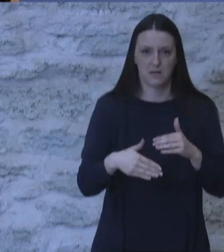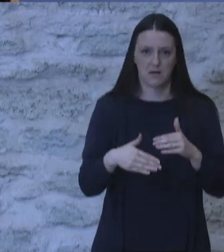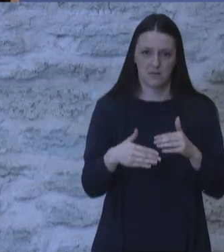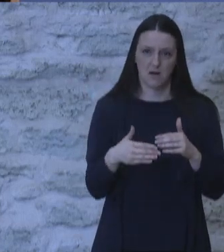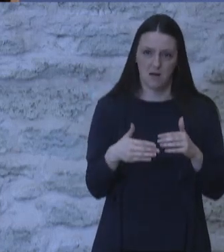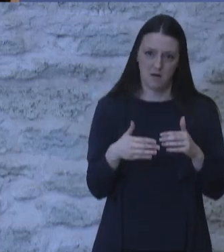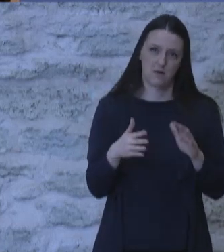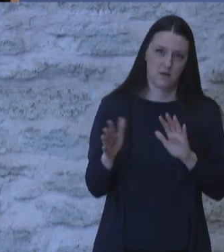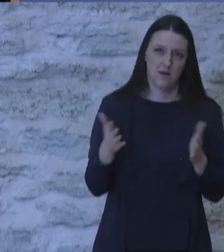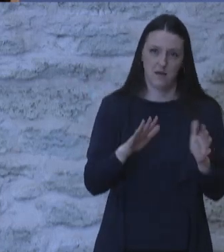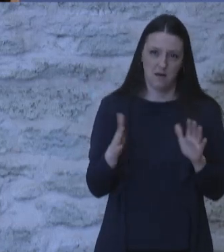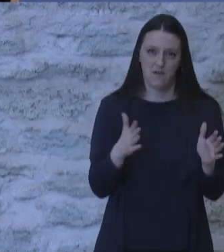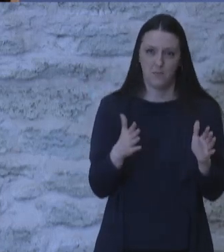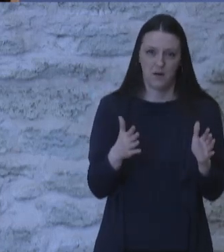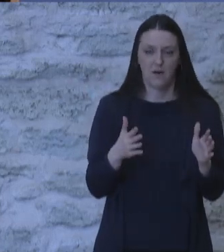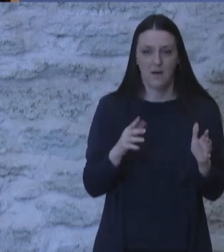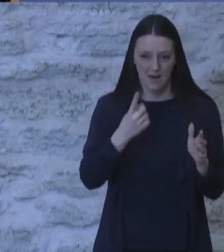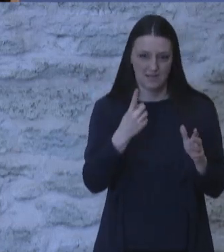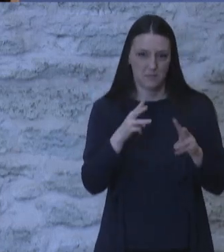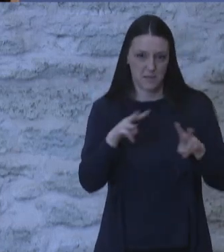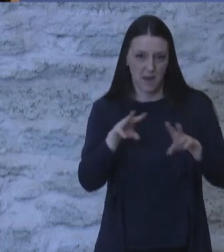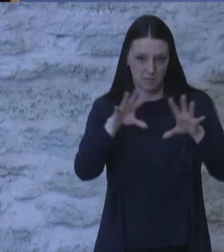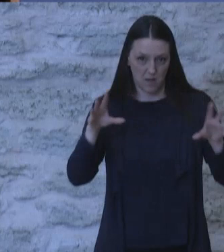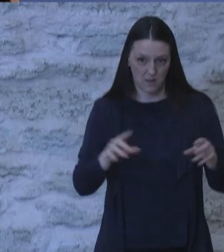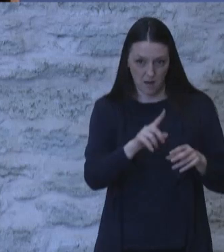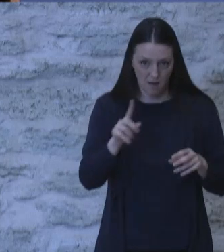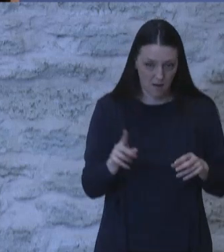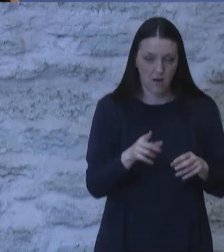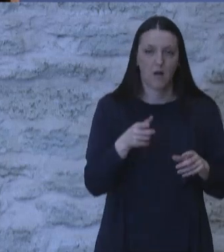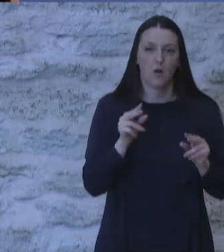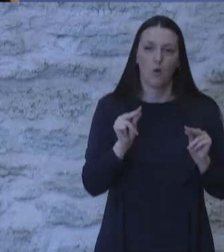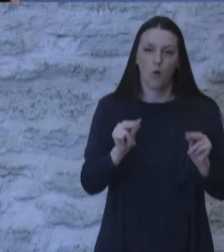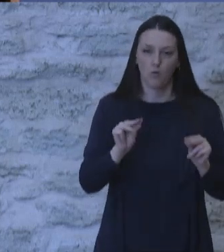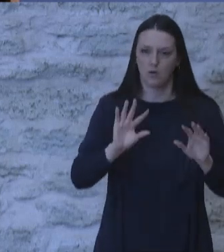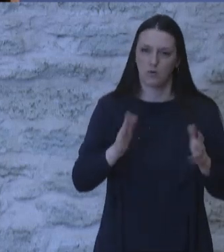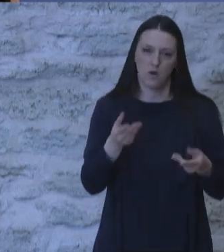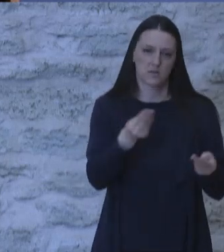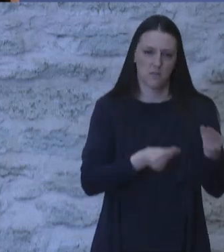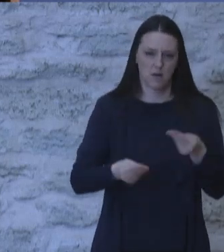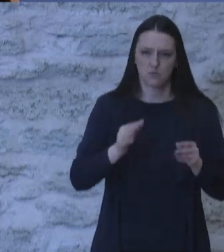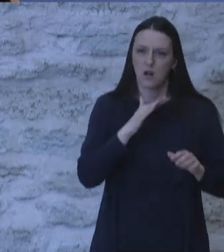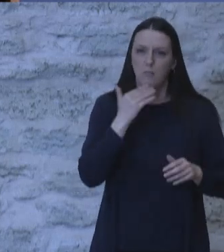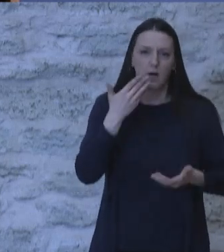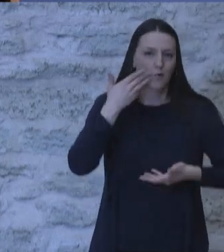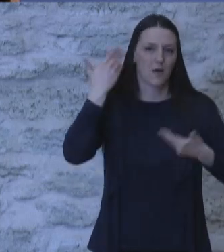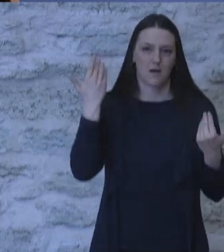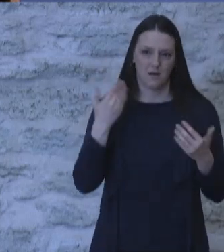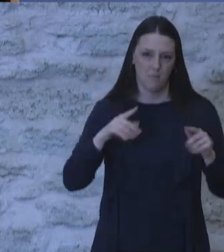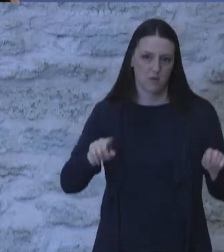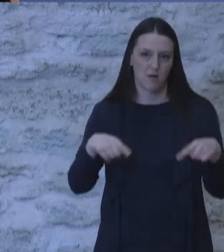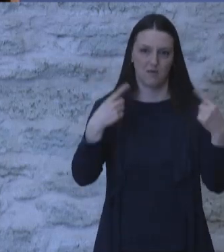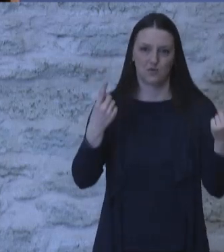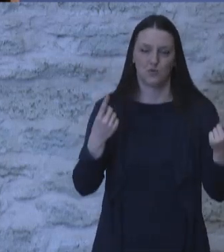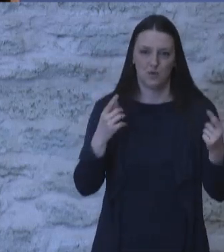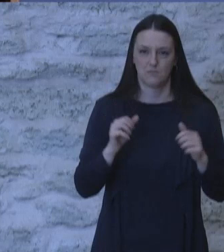põhjiosas esimese maiga oleks see majandusele loomulikult palju kergem, kui see, kui see olukord